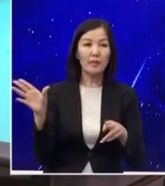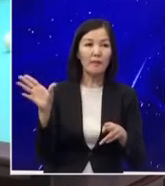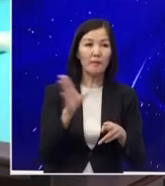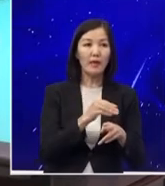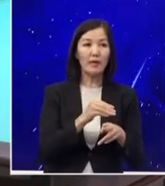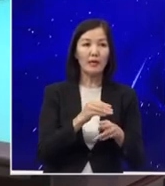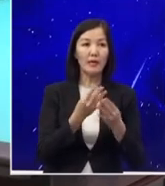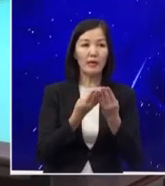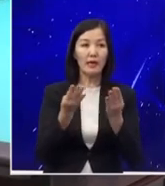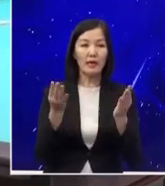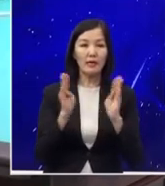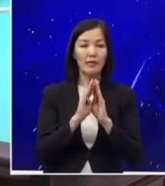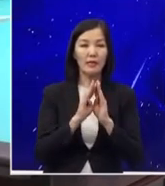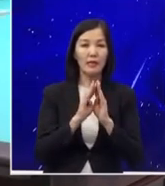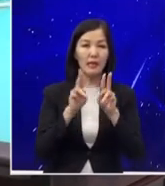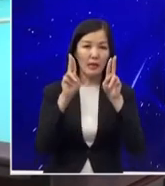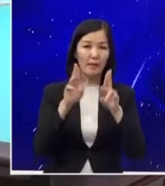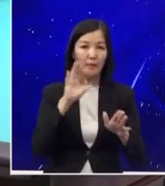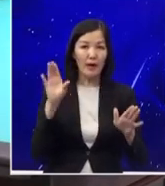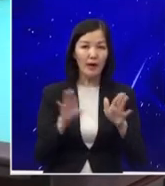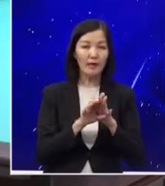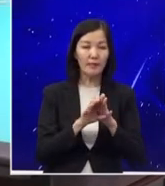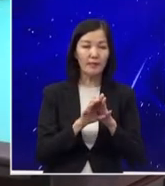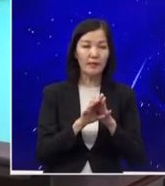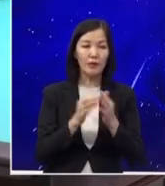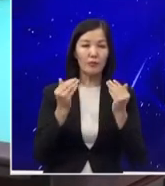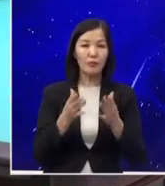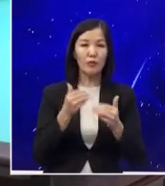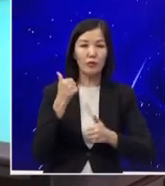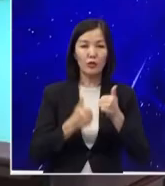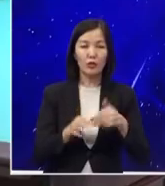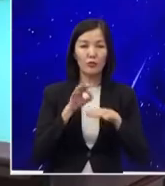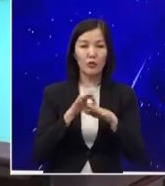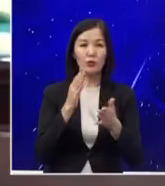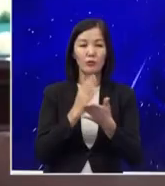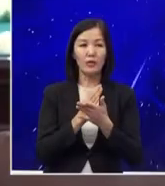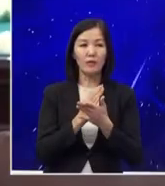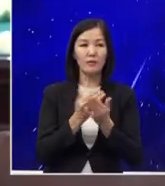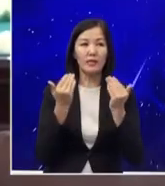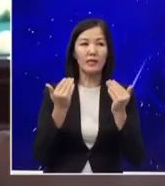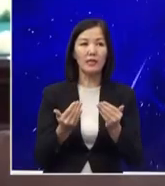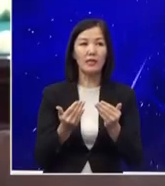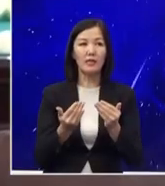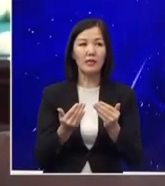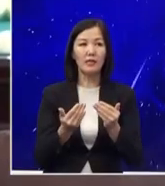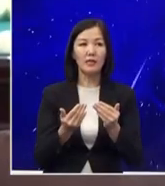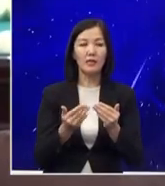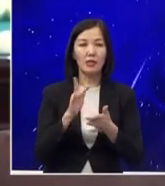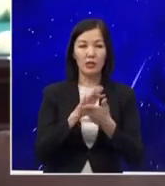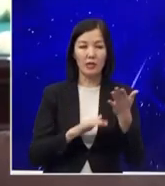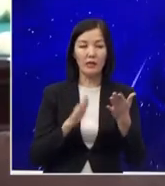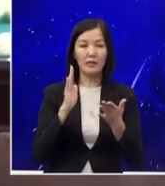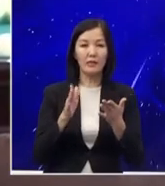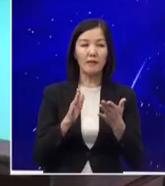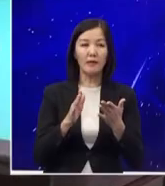барлық карантиннің талаптарына сәйкес осы бүгінгі жарысты өткізіп атырмыз. Енді бұл жалғасын табады.